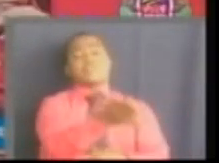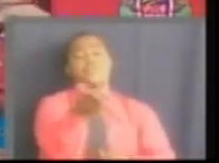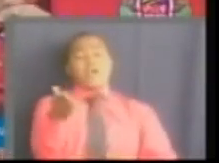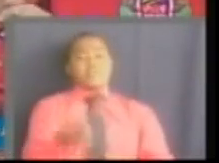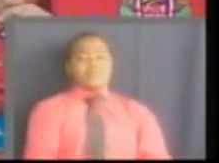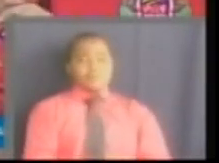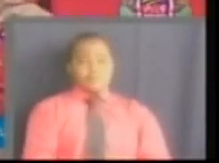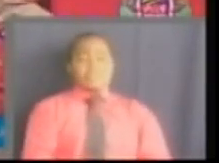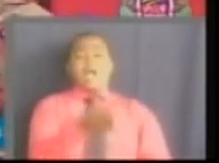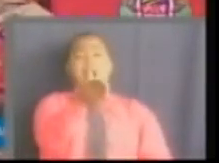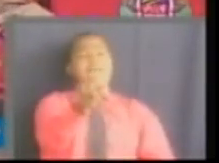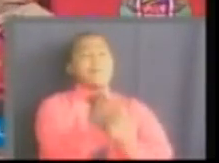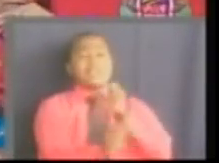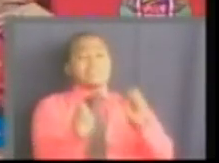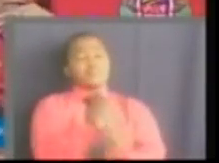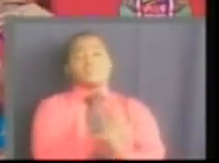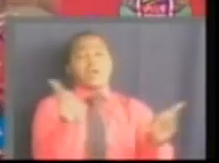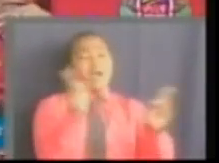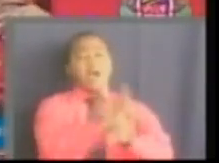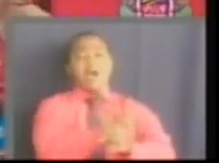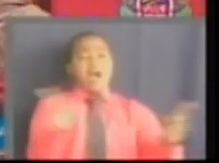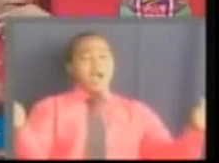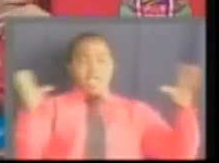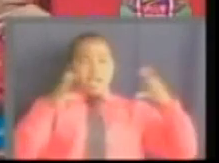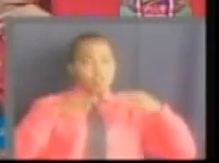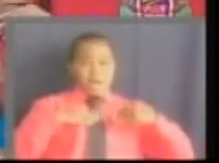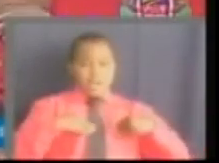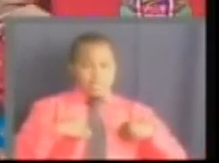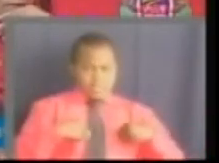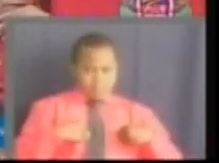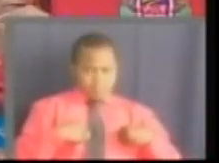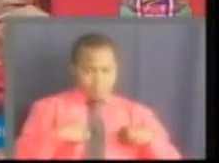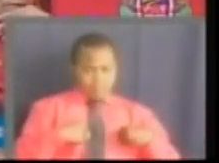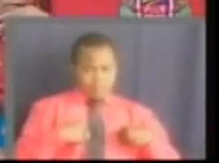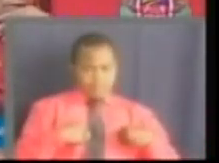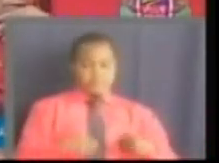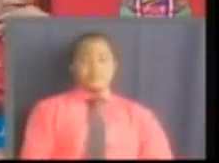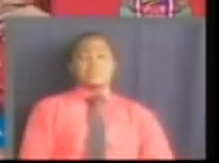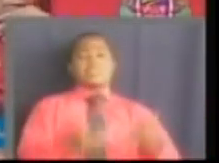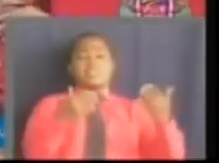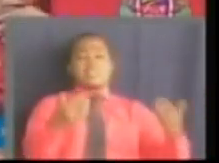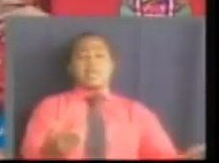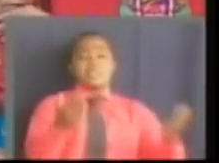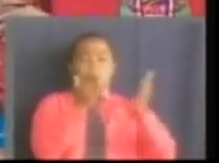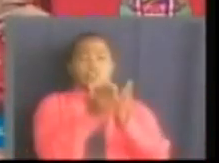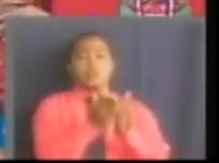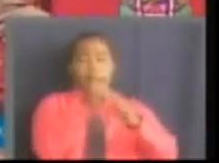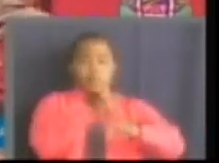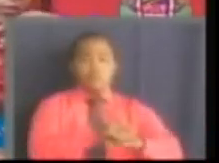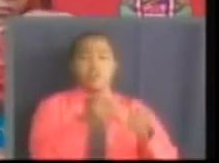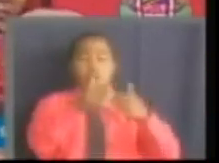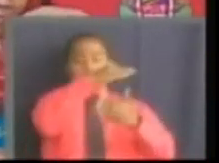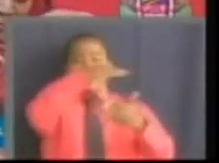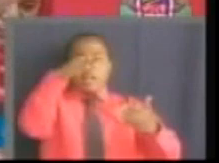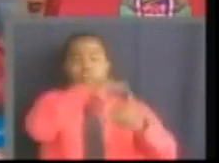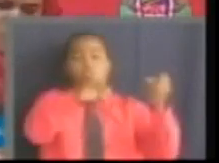kama haya hayakubaliki. Na mheshimiwa, muda umeisha, malizia. Mheshimiwa mwenyekiti, nakushukuru, tunaomba muda hii tuweze kuleta majedwali ya marekebisho kukataa marekebisho